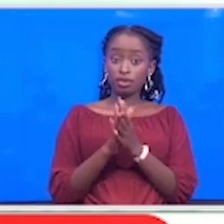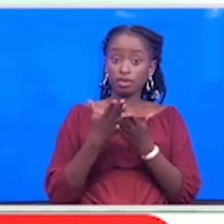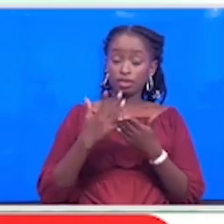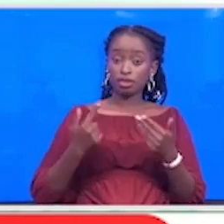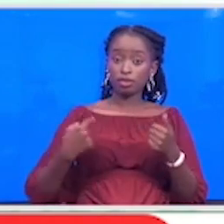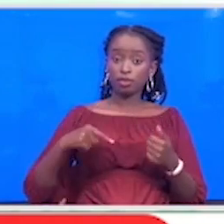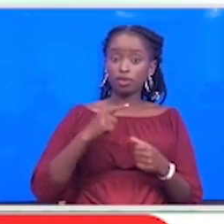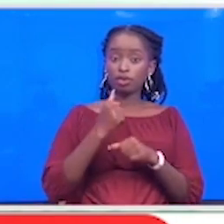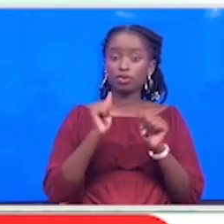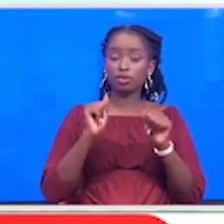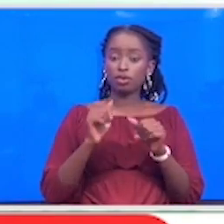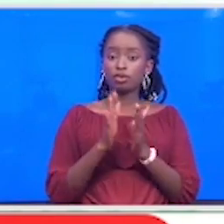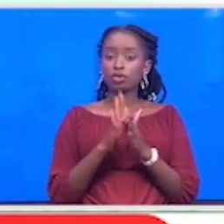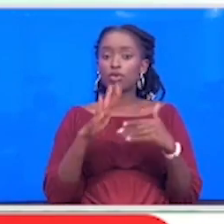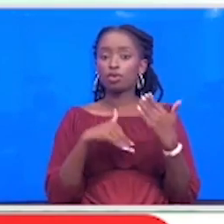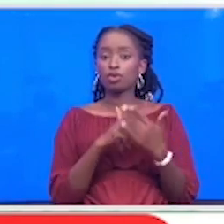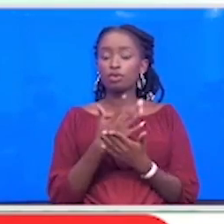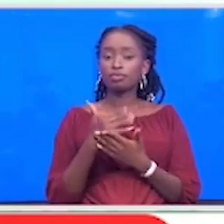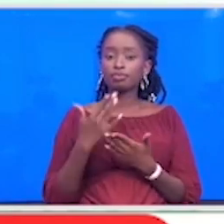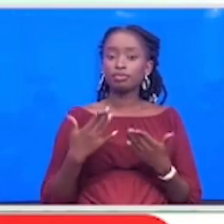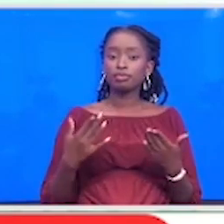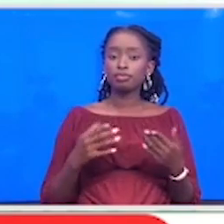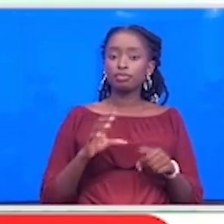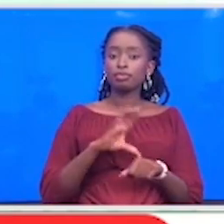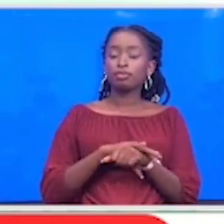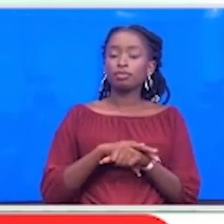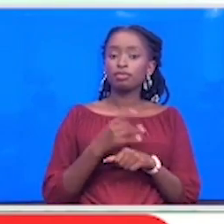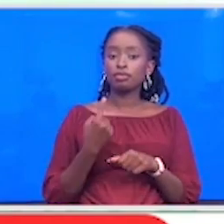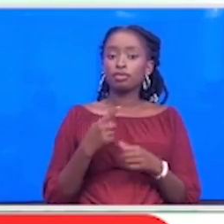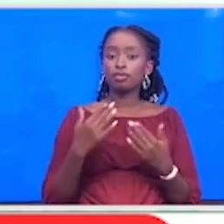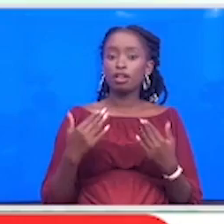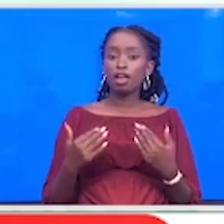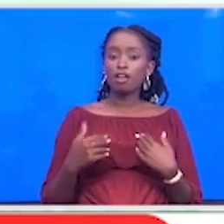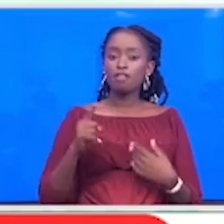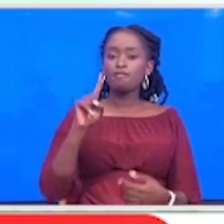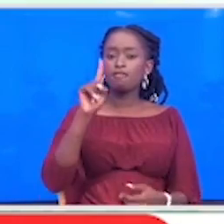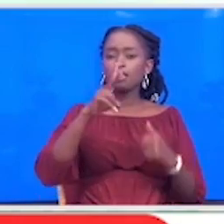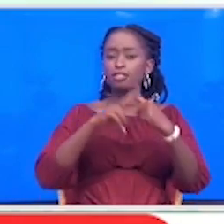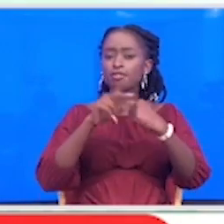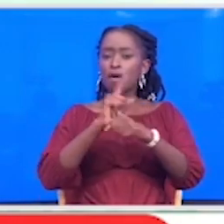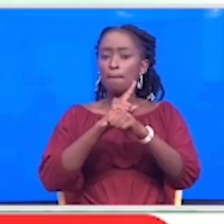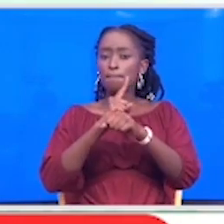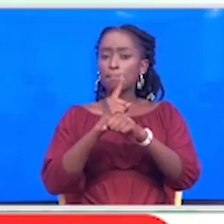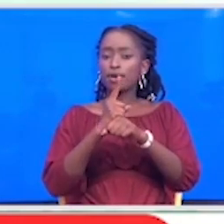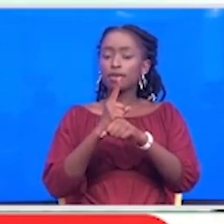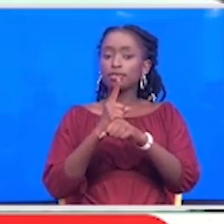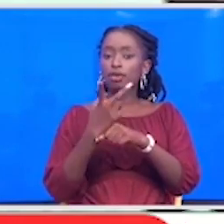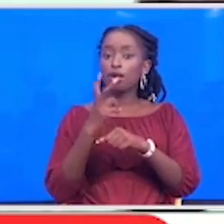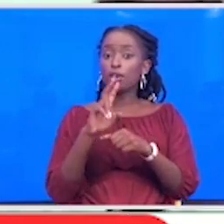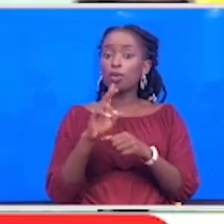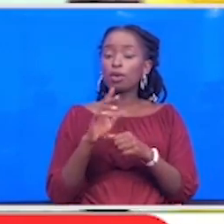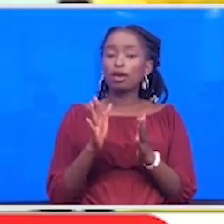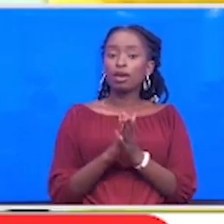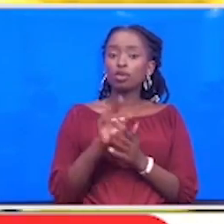game ilikuwa side yetu because tuliweza kuwa wide first 7 minutes ilipata kwa tushafunga